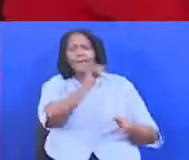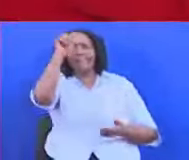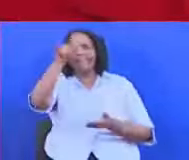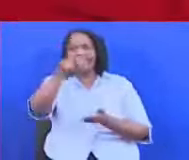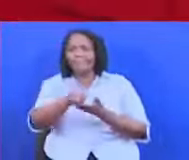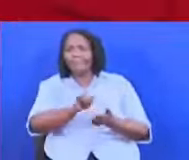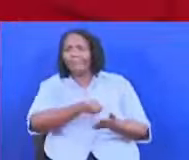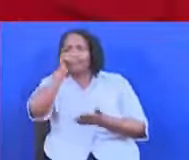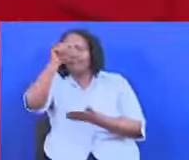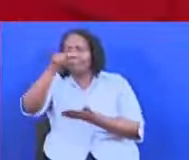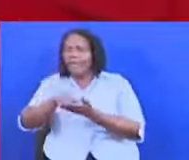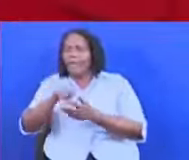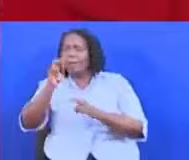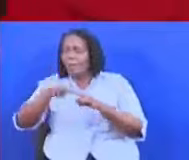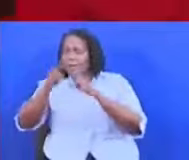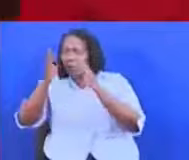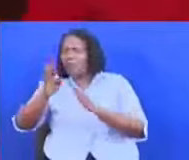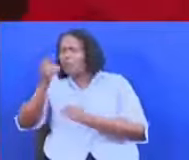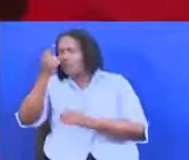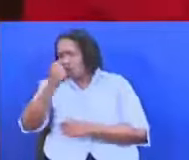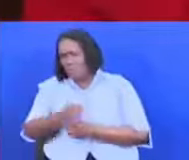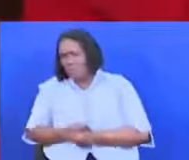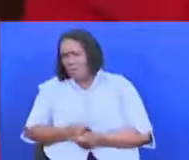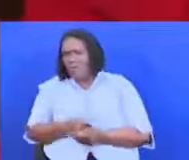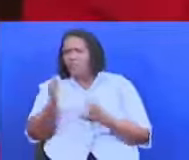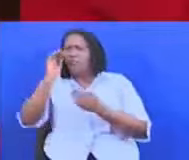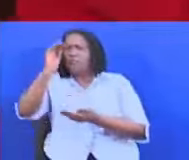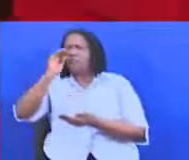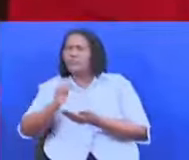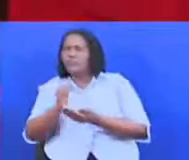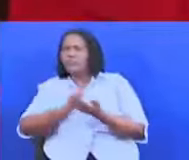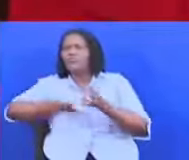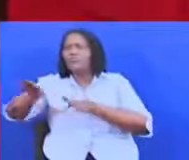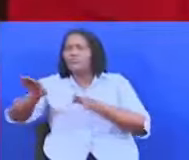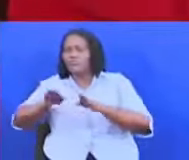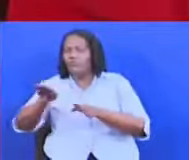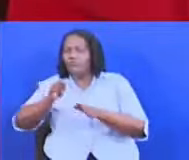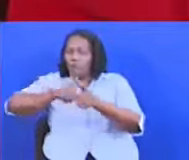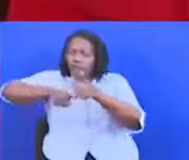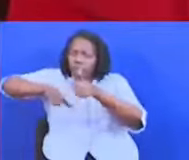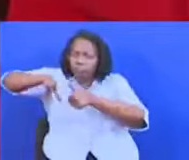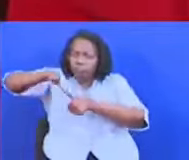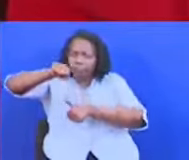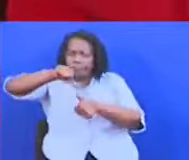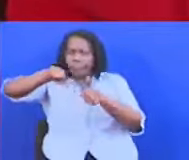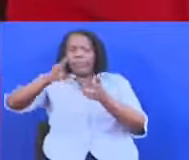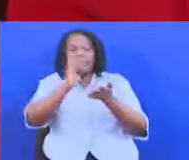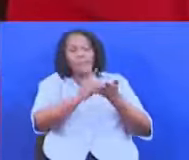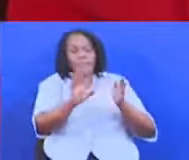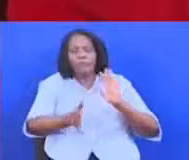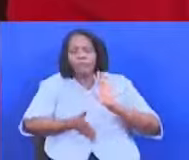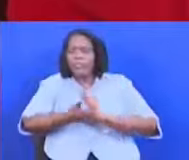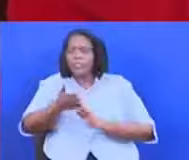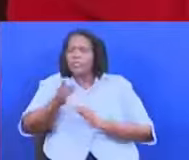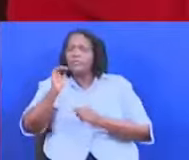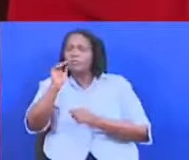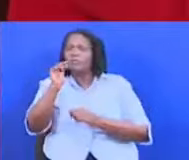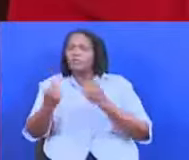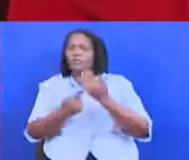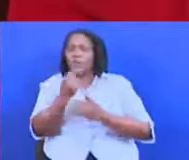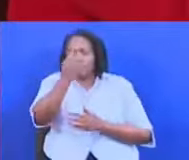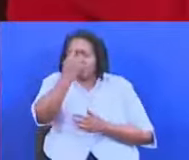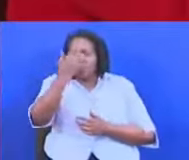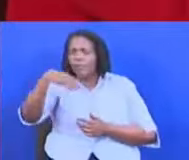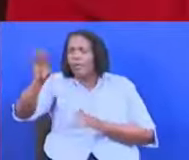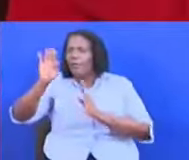tuwapunguzie adha ya kuzunguka Dar es Salaam ndo waje Dodoma. Tuanzishe usafiri wa kutoka Dodoma kwenda Mwanza, Dodoma